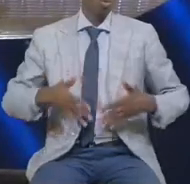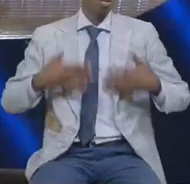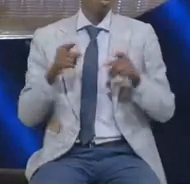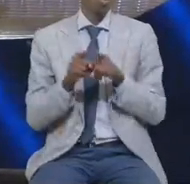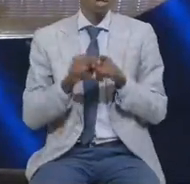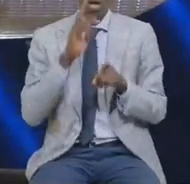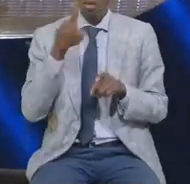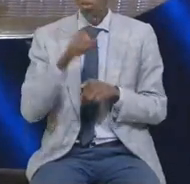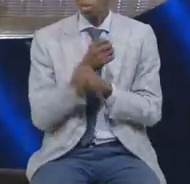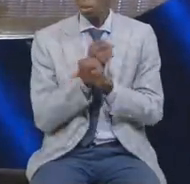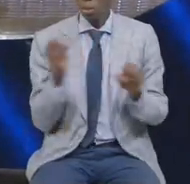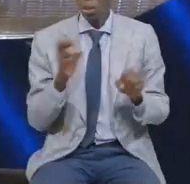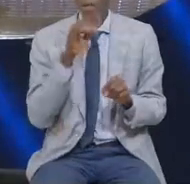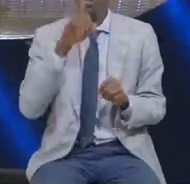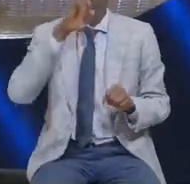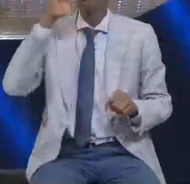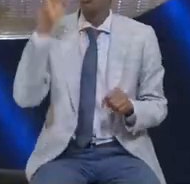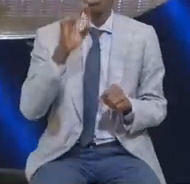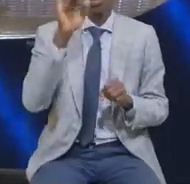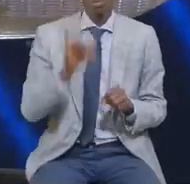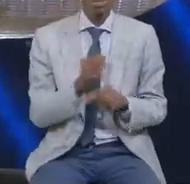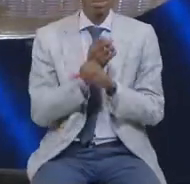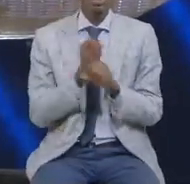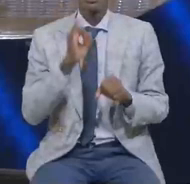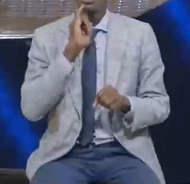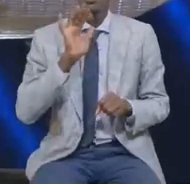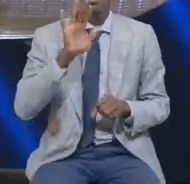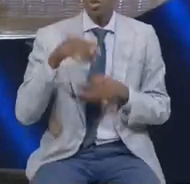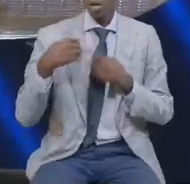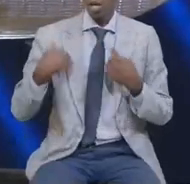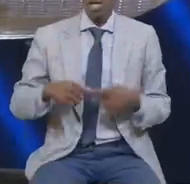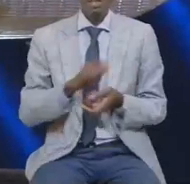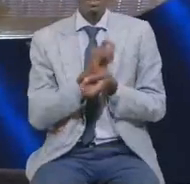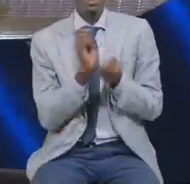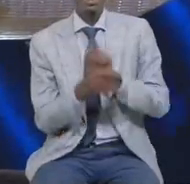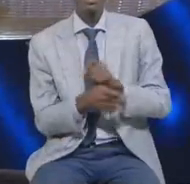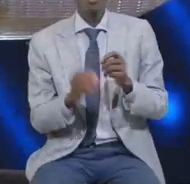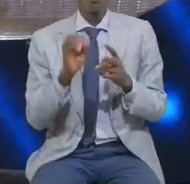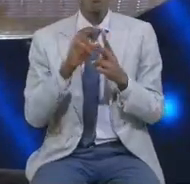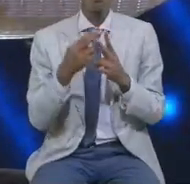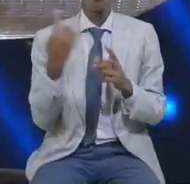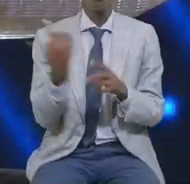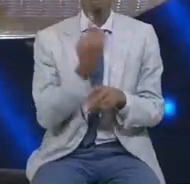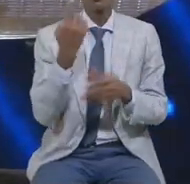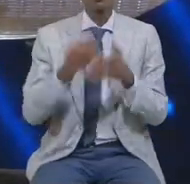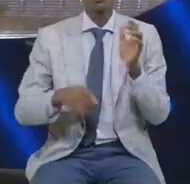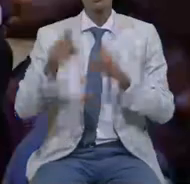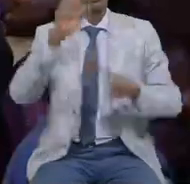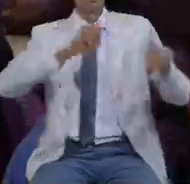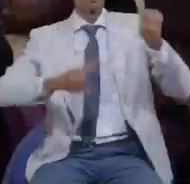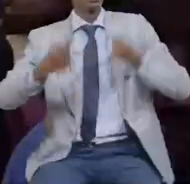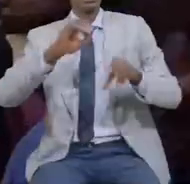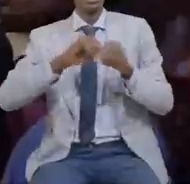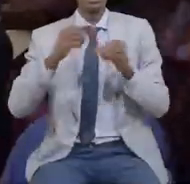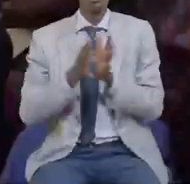né de nouveau? Es-tu converti? Ton cœur est-il changé? Ou bien c'est la parole de bouche seulement? Est-ce